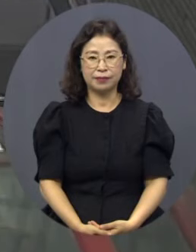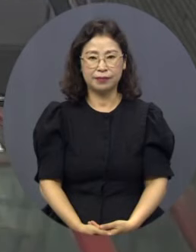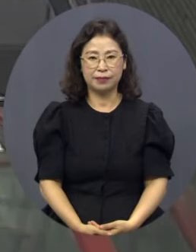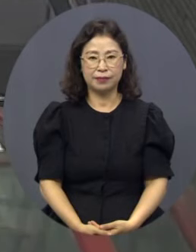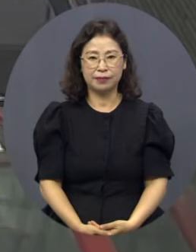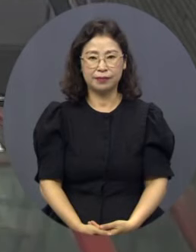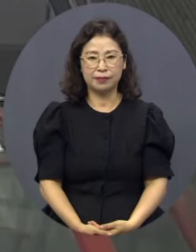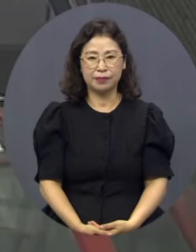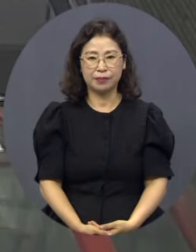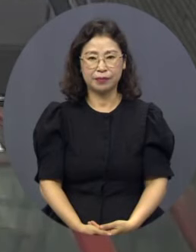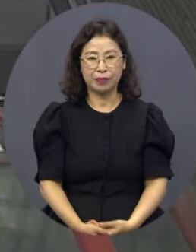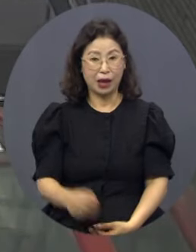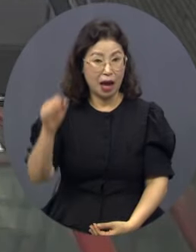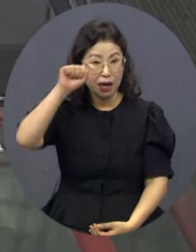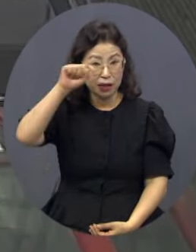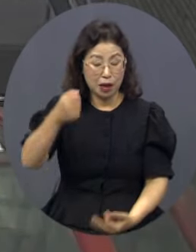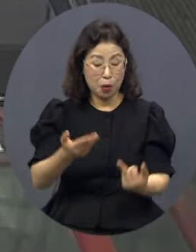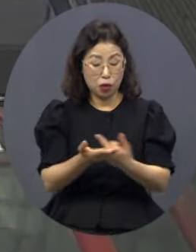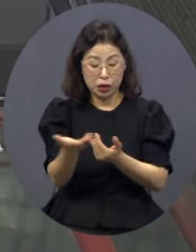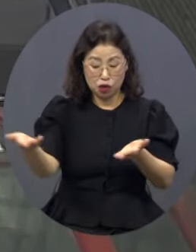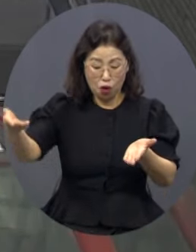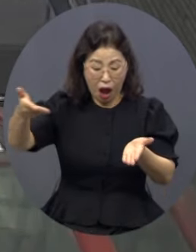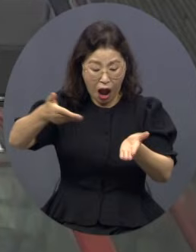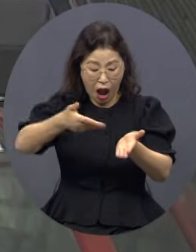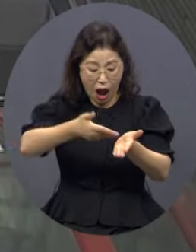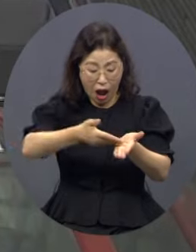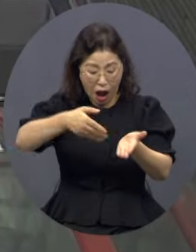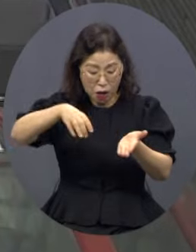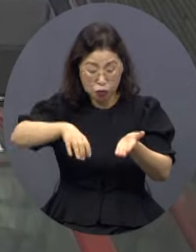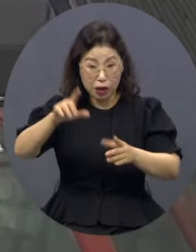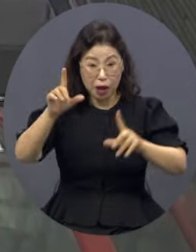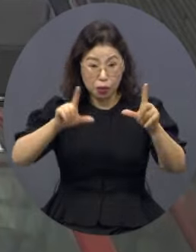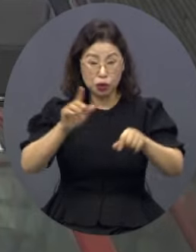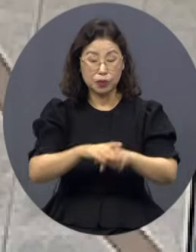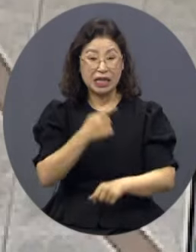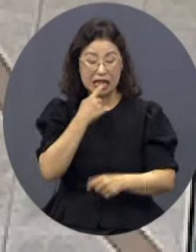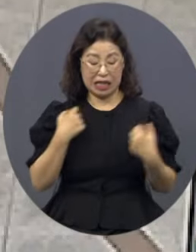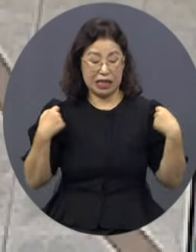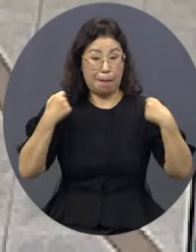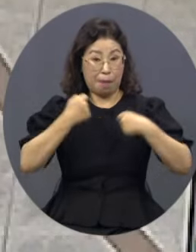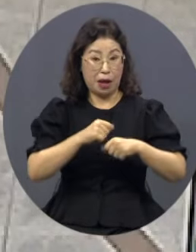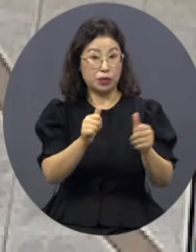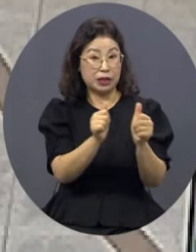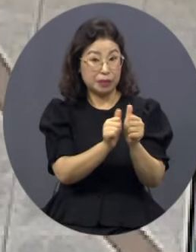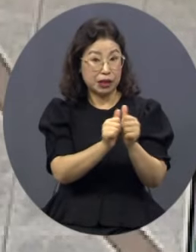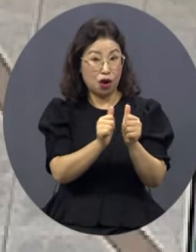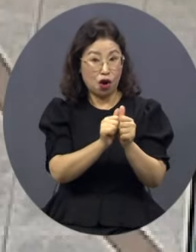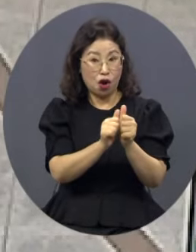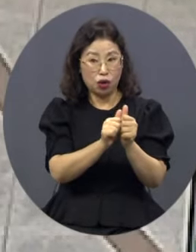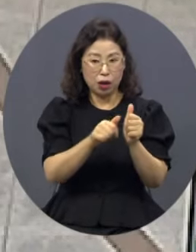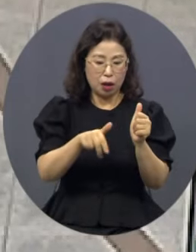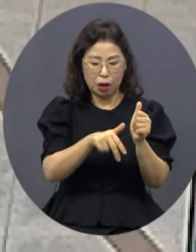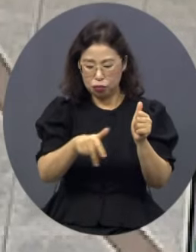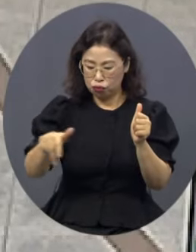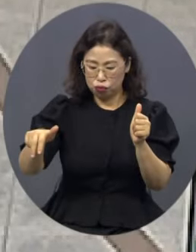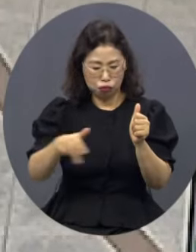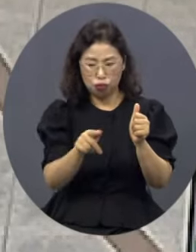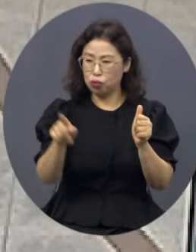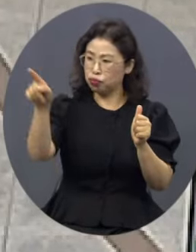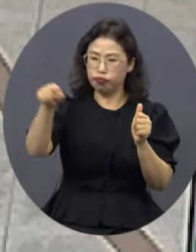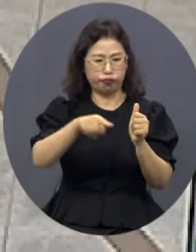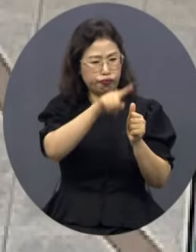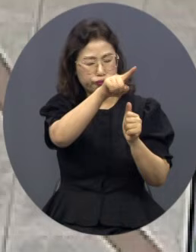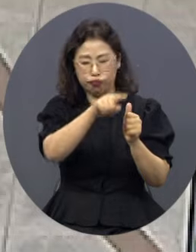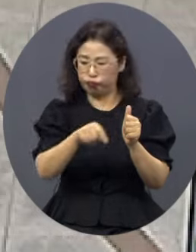기자입니다 이른 아침 제주 여객터미널 대실 흰색 점퍼를 입한 남성이 터미널 를 가리키며